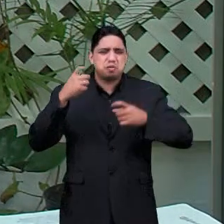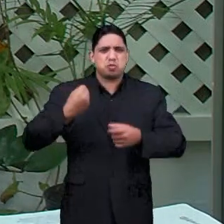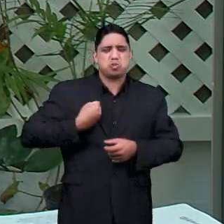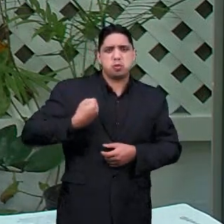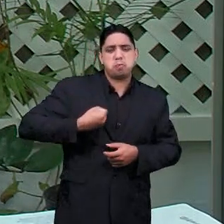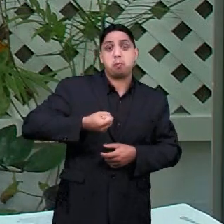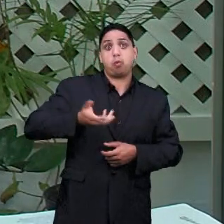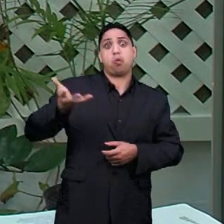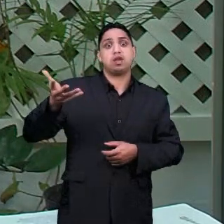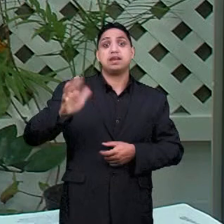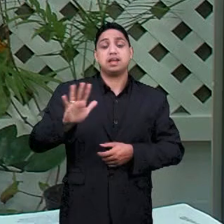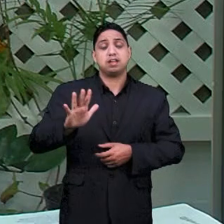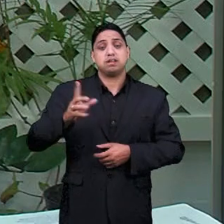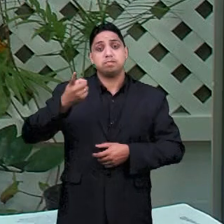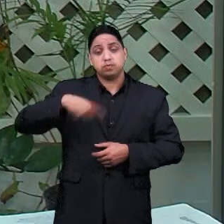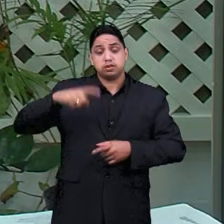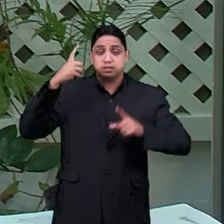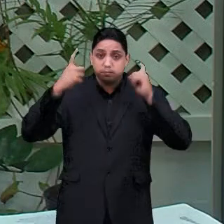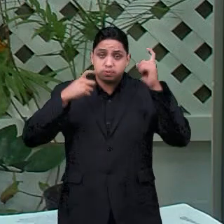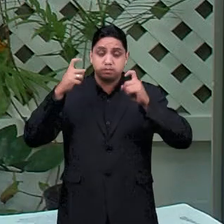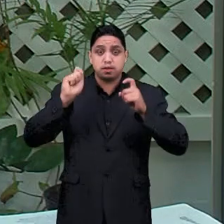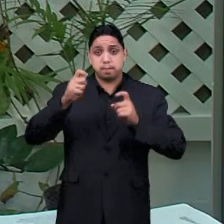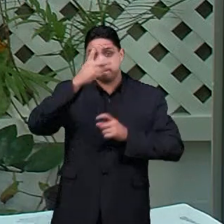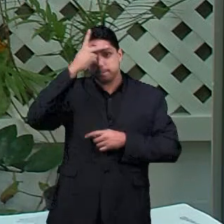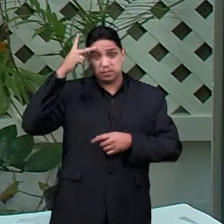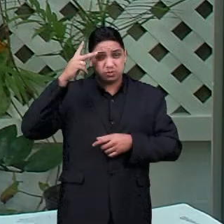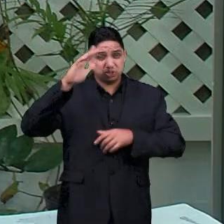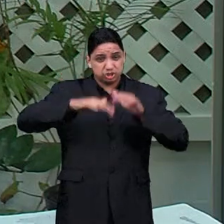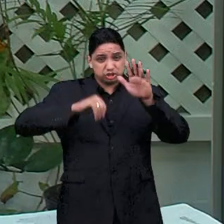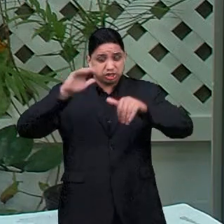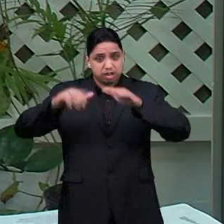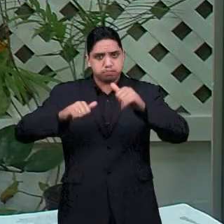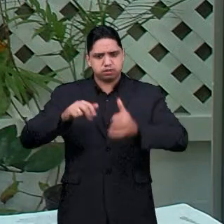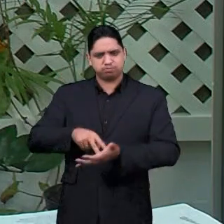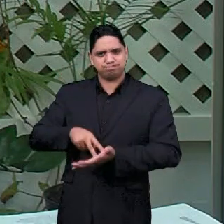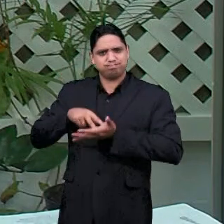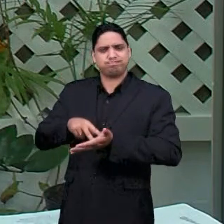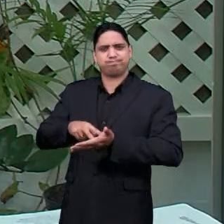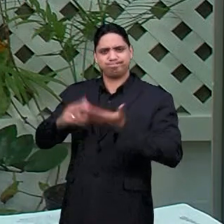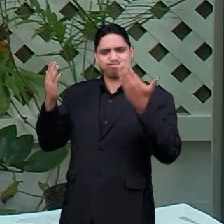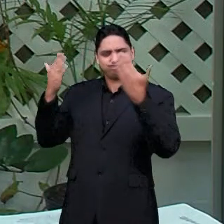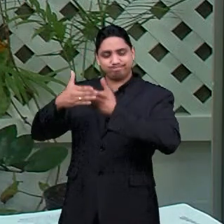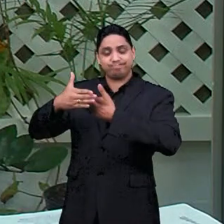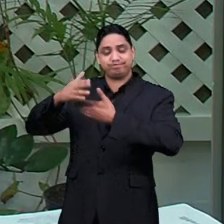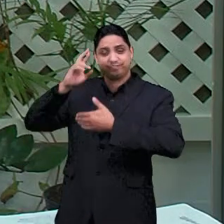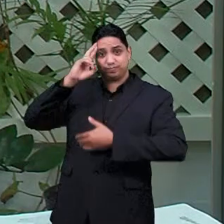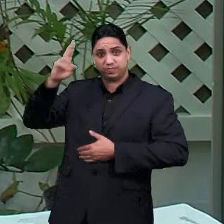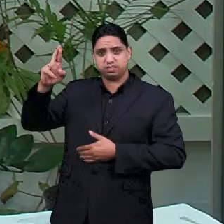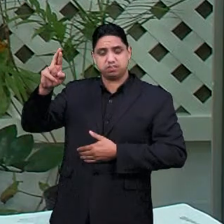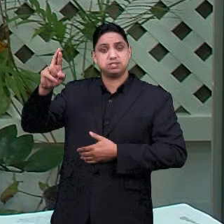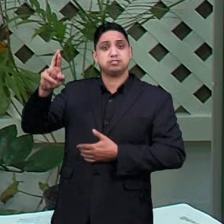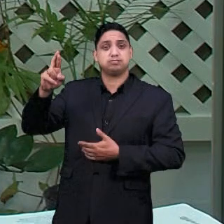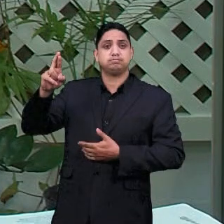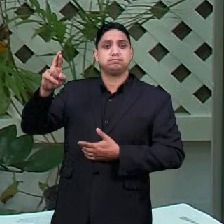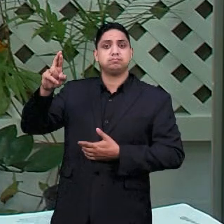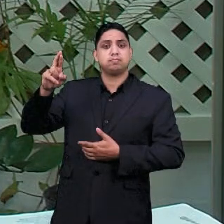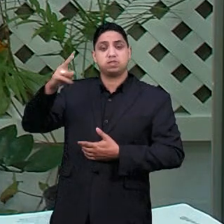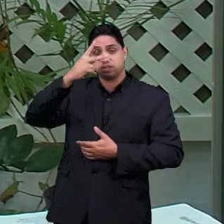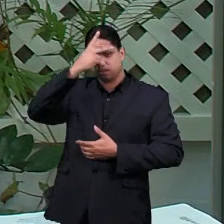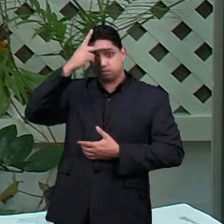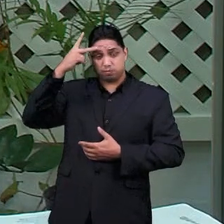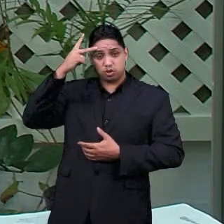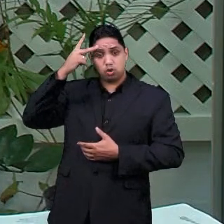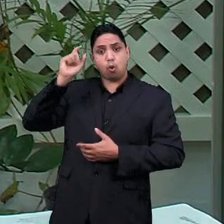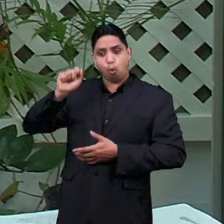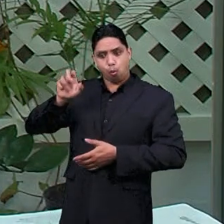sommes préoccupés avec ceux qui ont été appelés, puissent rester fermes dans le Seigneur et qu'ils puissent